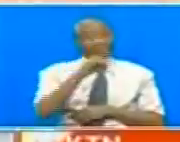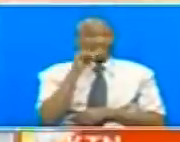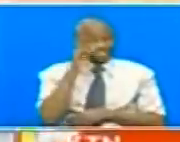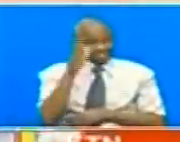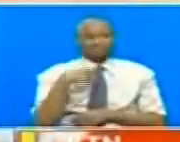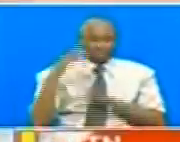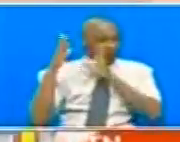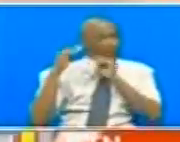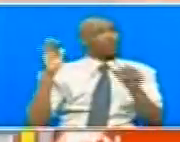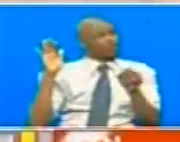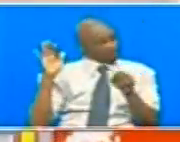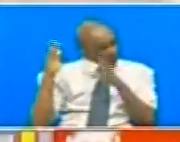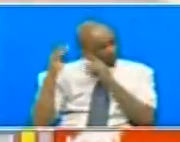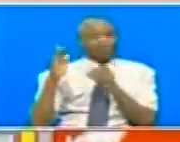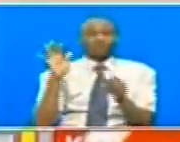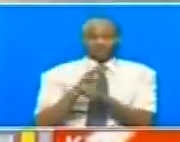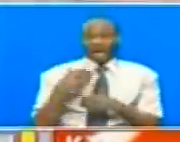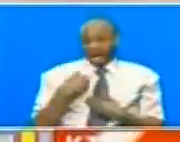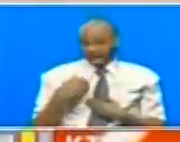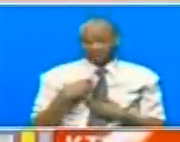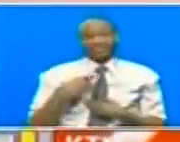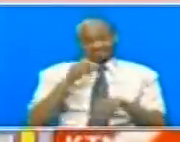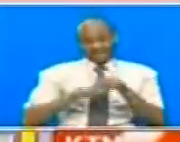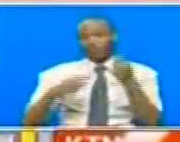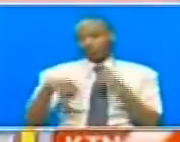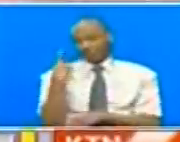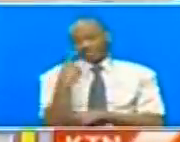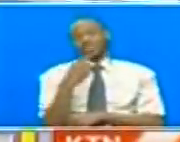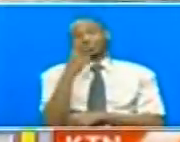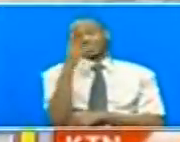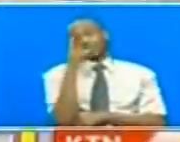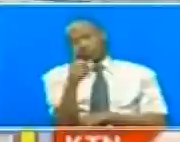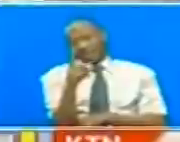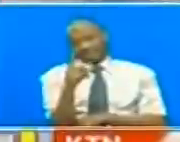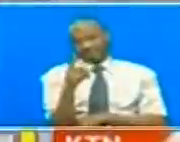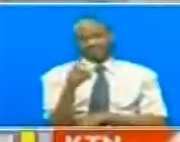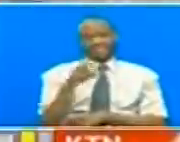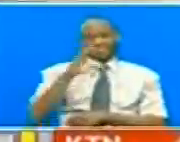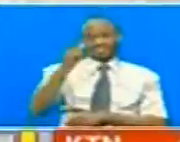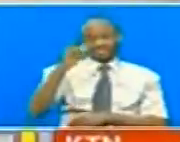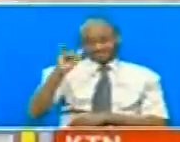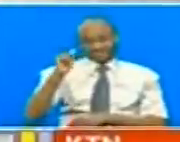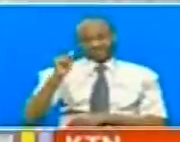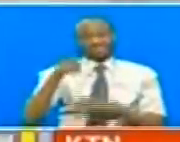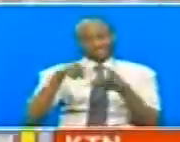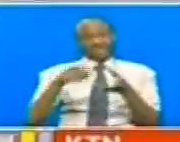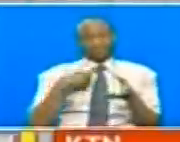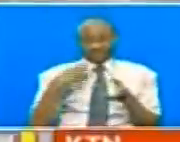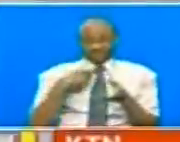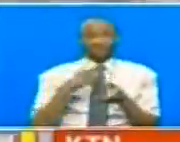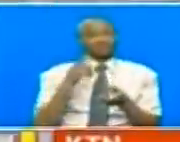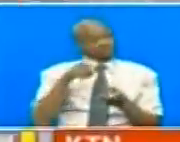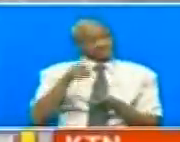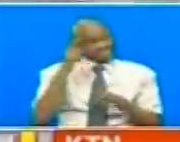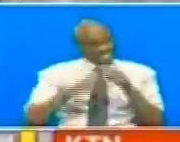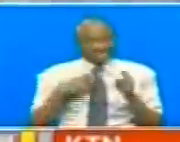matumaini chungu nzima haswa baada ya ushindi wake wa mbio za kilomita 21 za City Pier City Loop kwa muda bora msimu huu